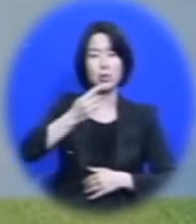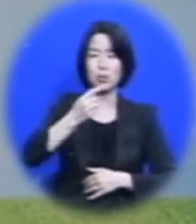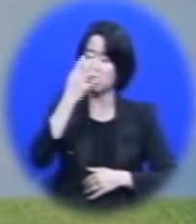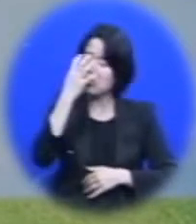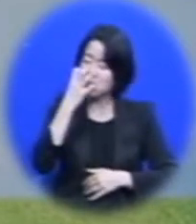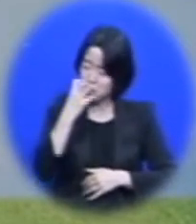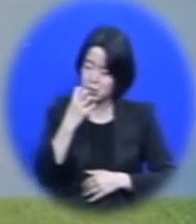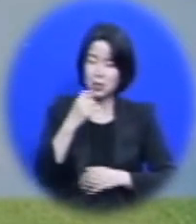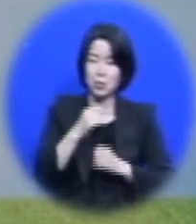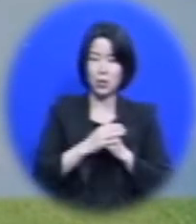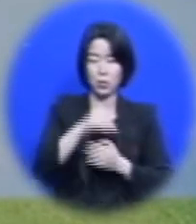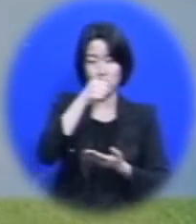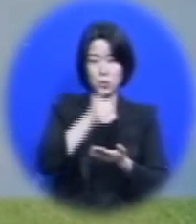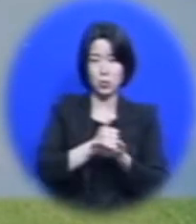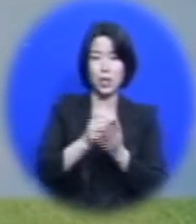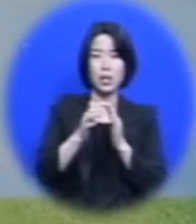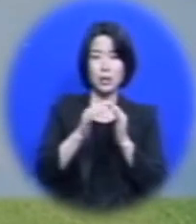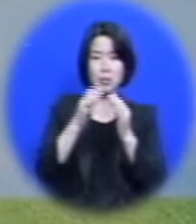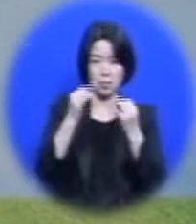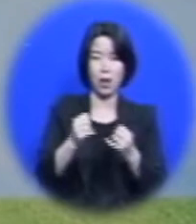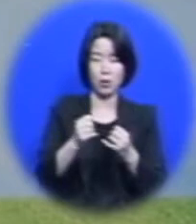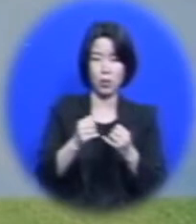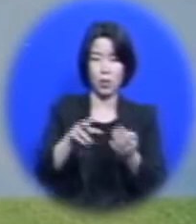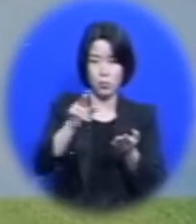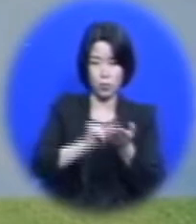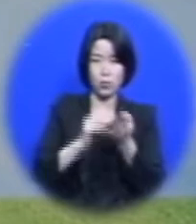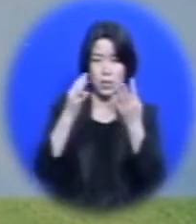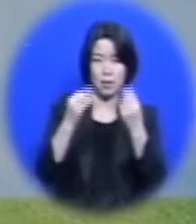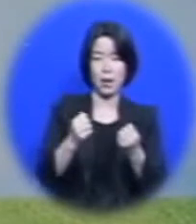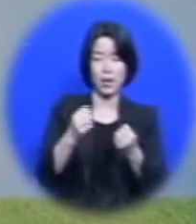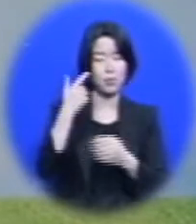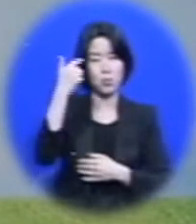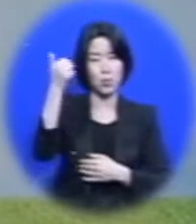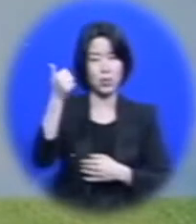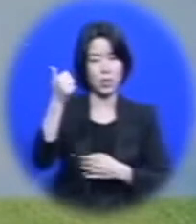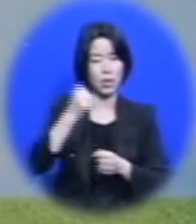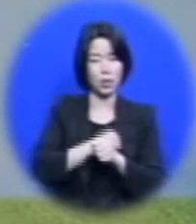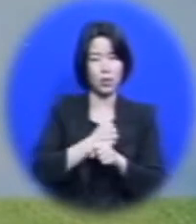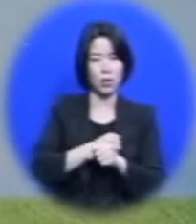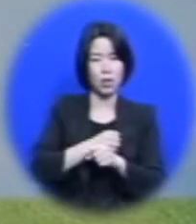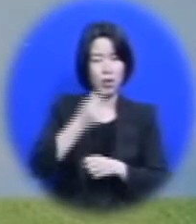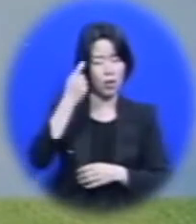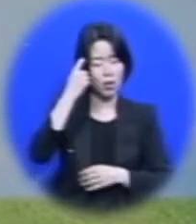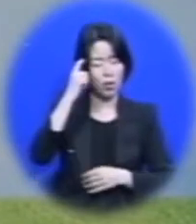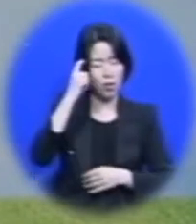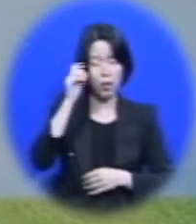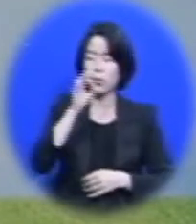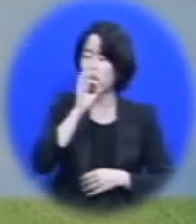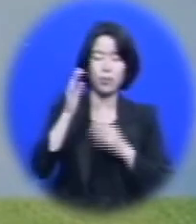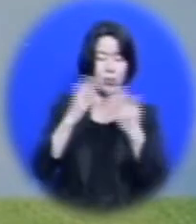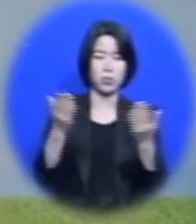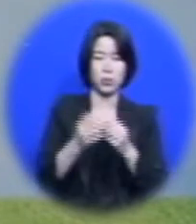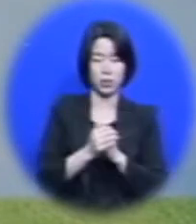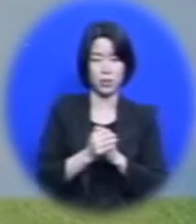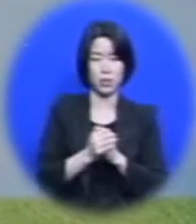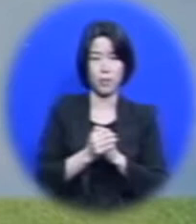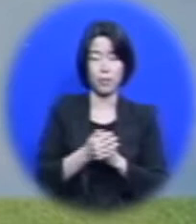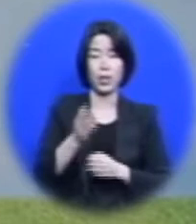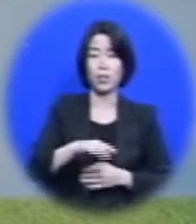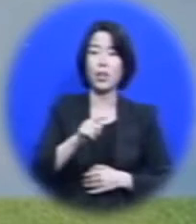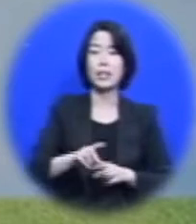비참하고 또 죄가 많고 문제가 많은 목사라고는 꿈에도 생각을 안 했습니다. 그런데